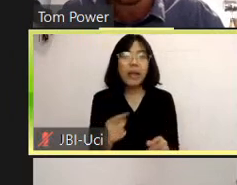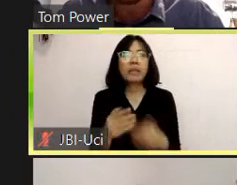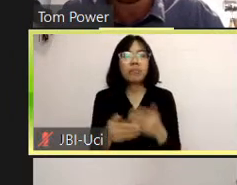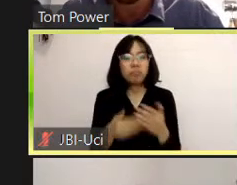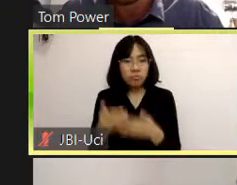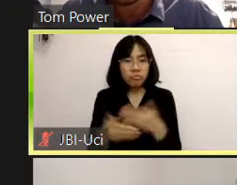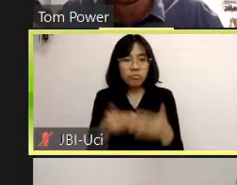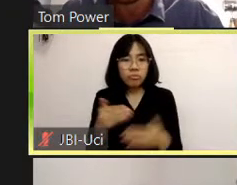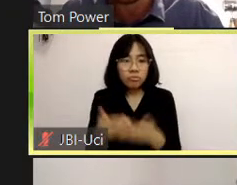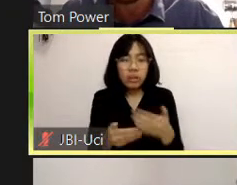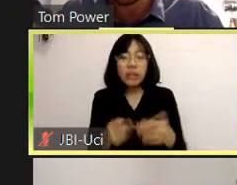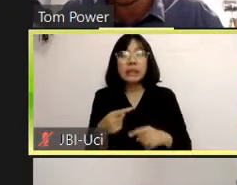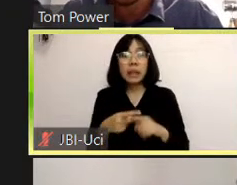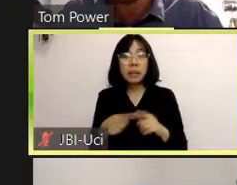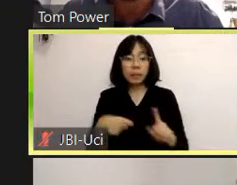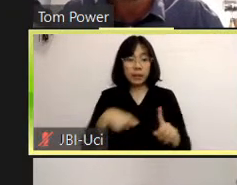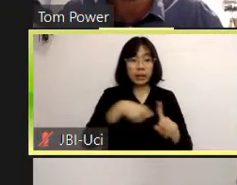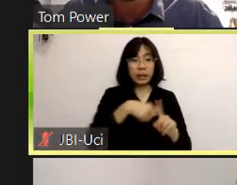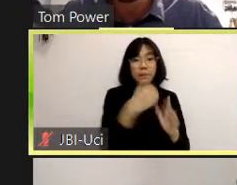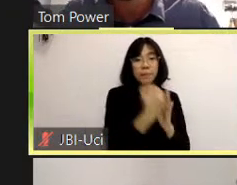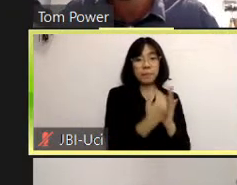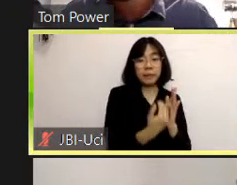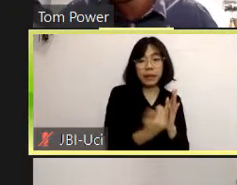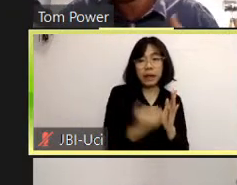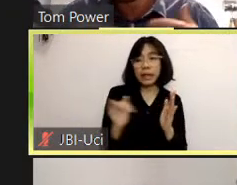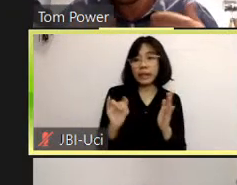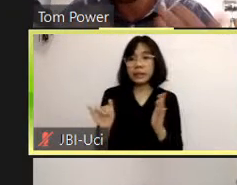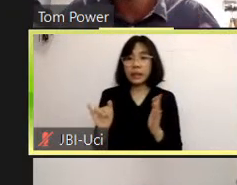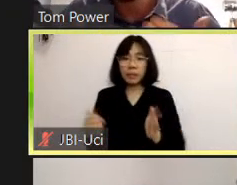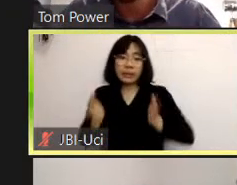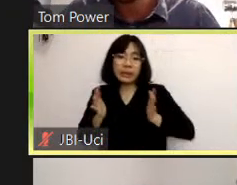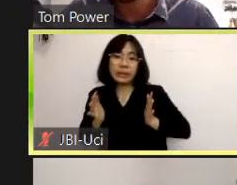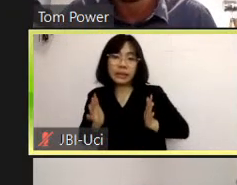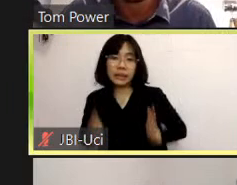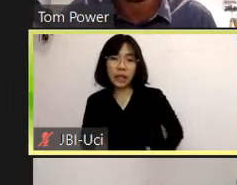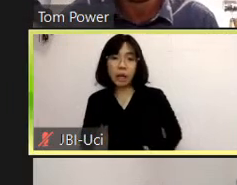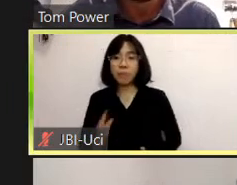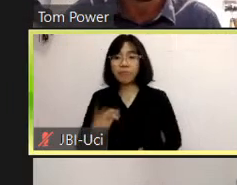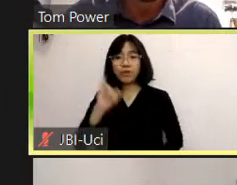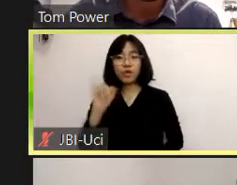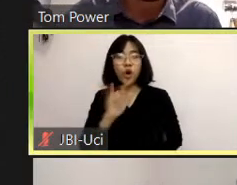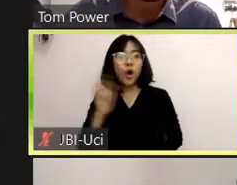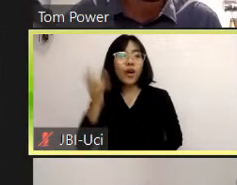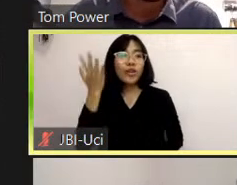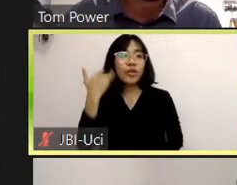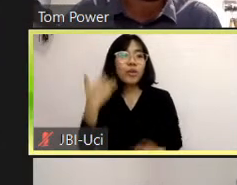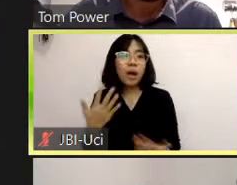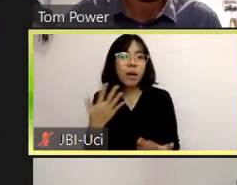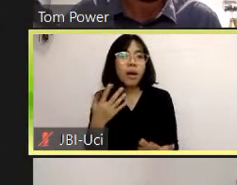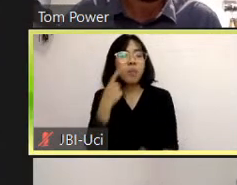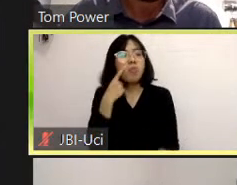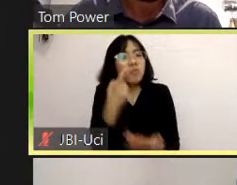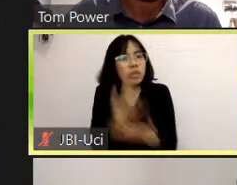perilakunya dan kebijakan yang dikeluarkan pada zaman Jokowi sudah menunjukkan sikap tersebut.